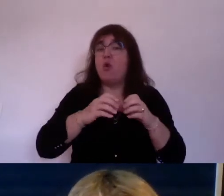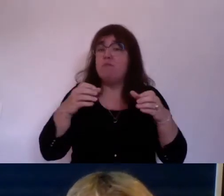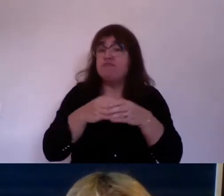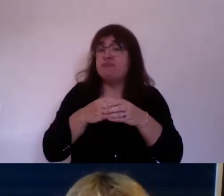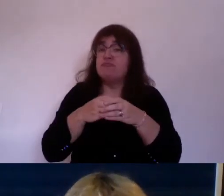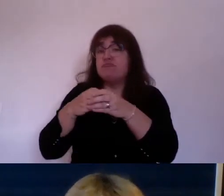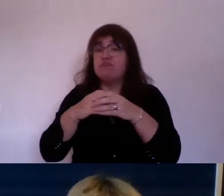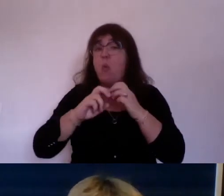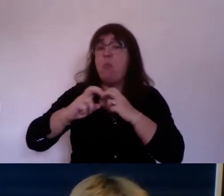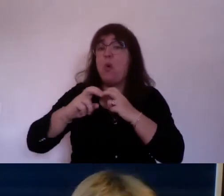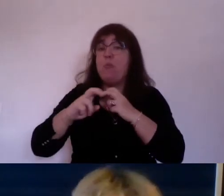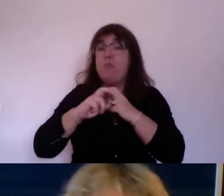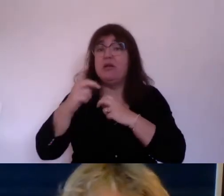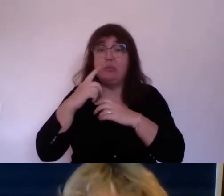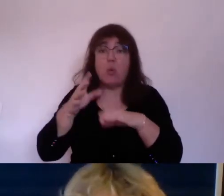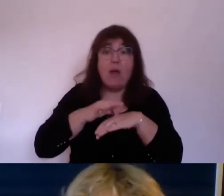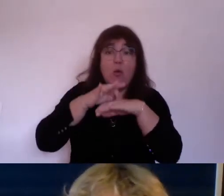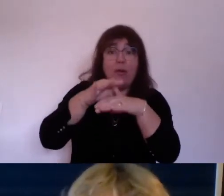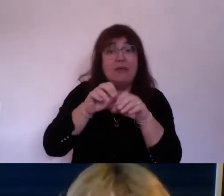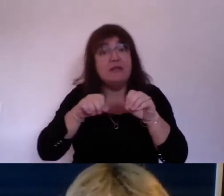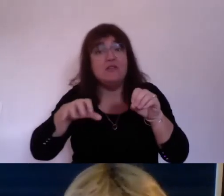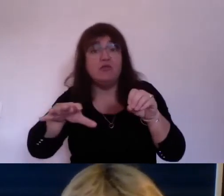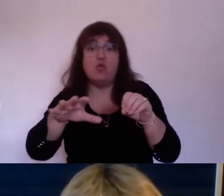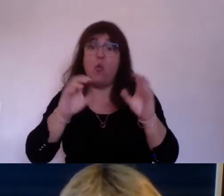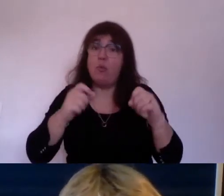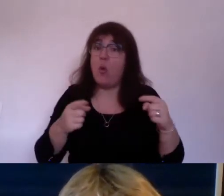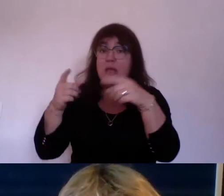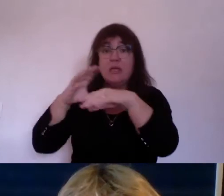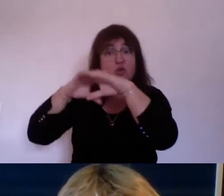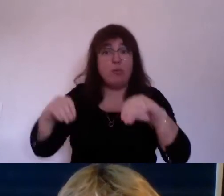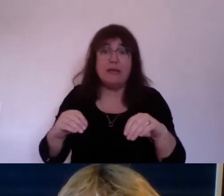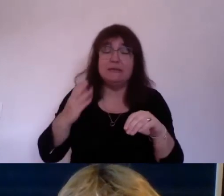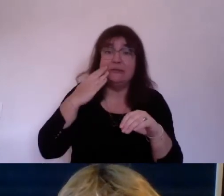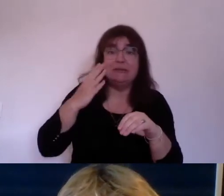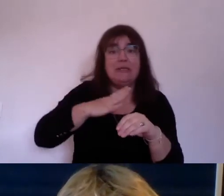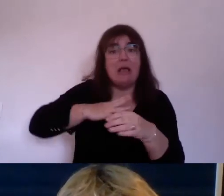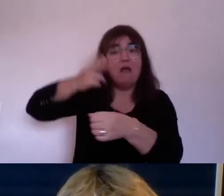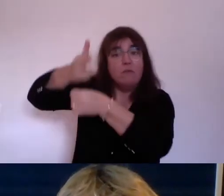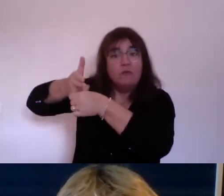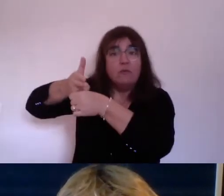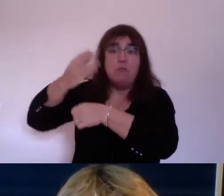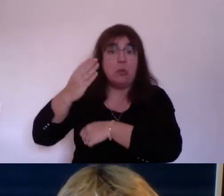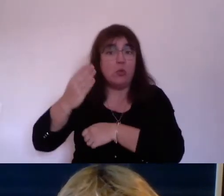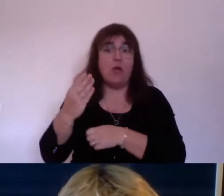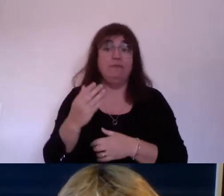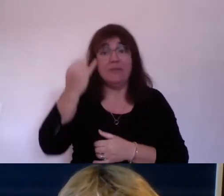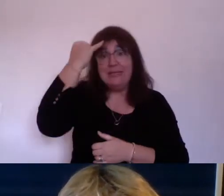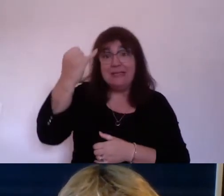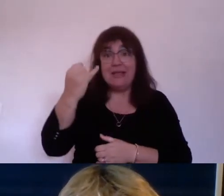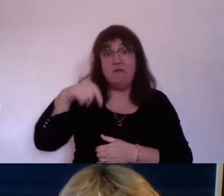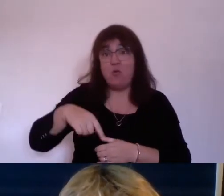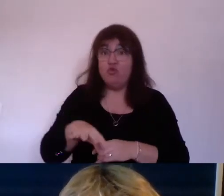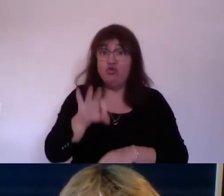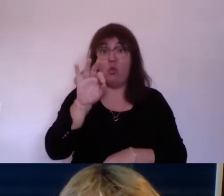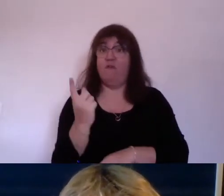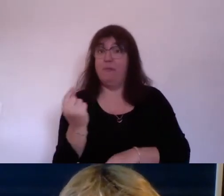accompagner, la diffusion, sachant que l'idée de fond, c'est de trouver après les partenaires comme Culture Hôpital,